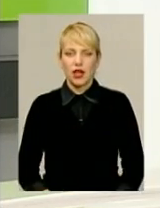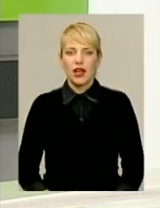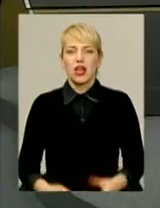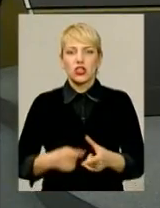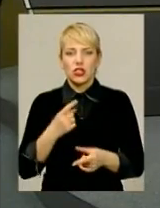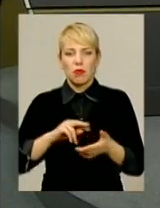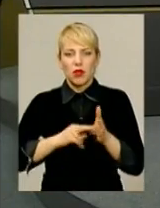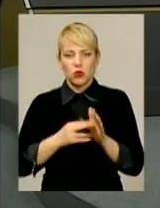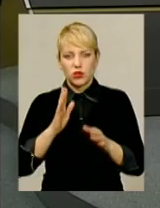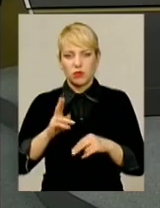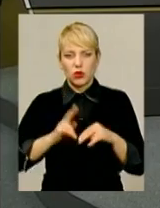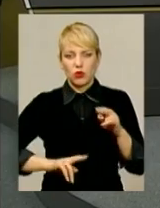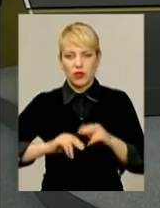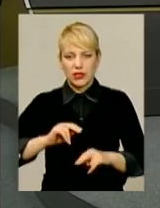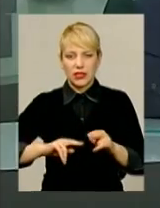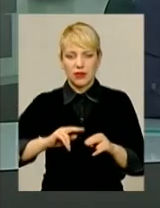їх побудова?